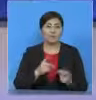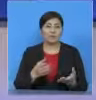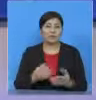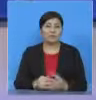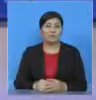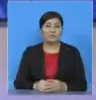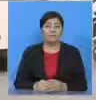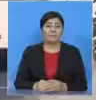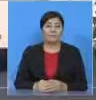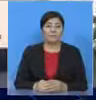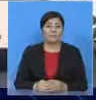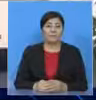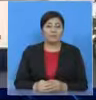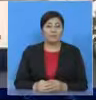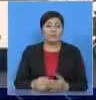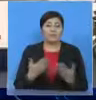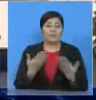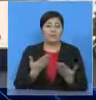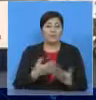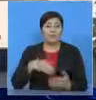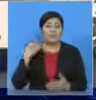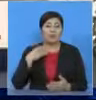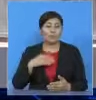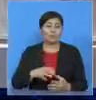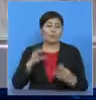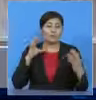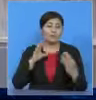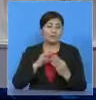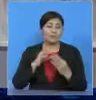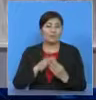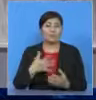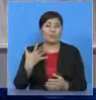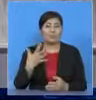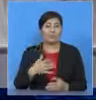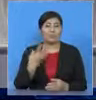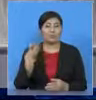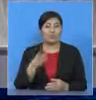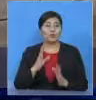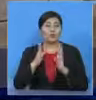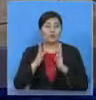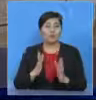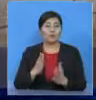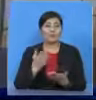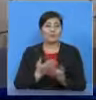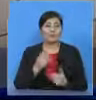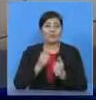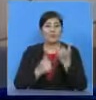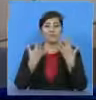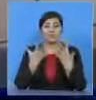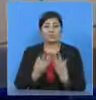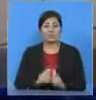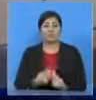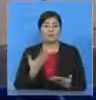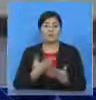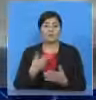общественников. В настоящее время в Актобе общественный транспорт ездит по 54 направлениям. Ежедневно на линию